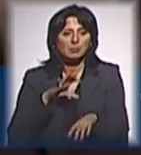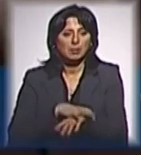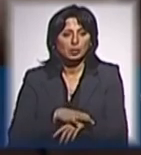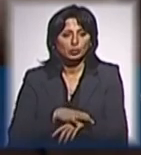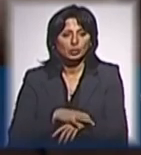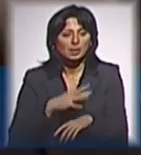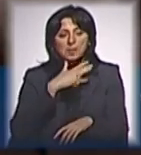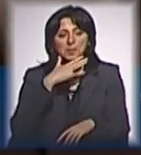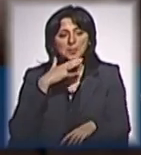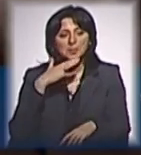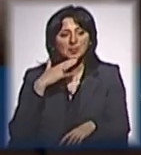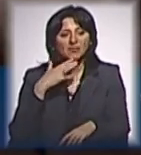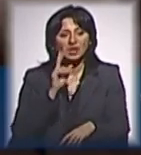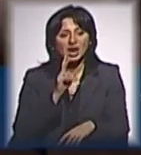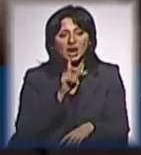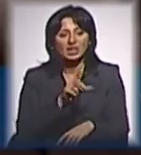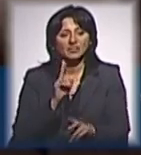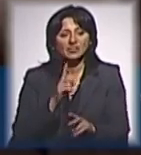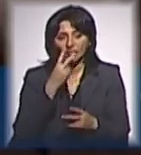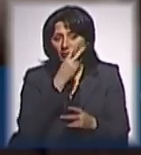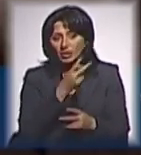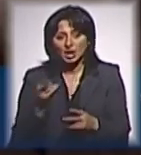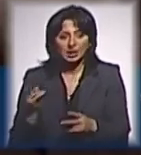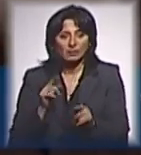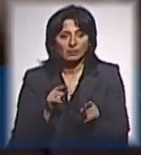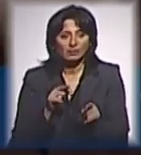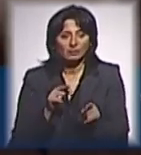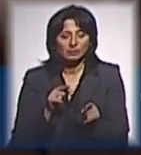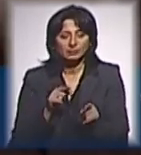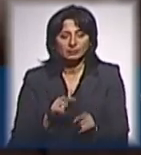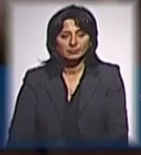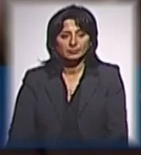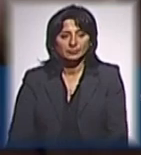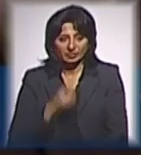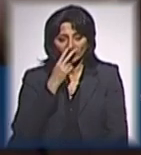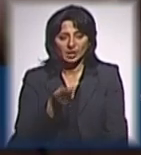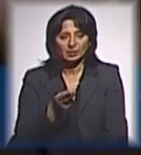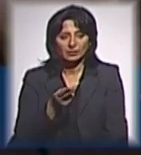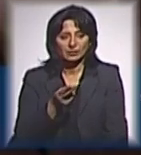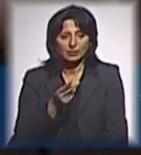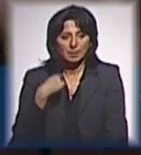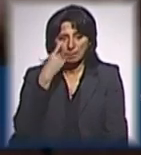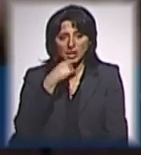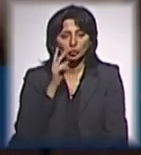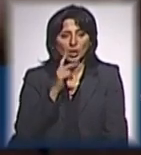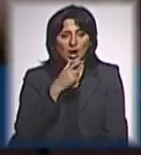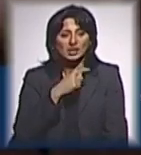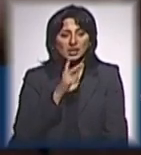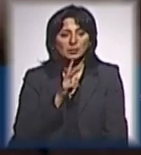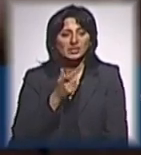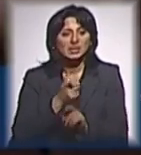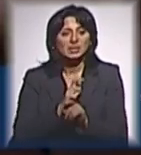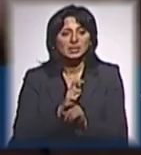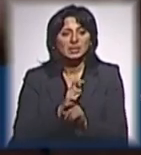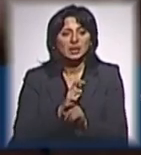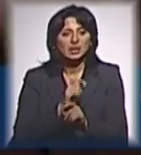ფაქტორი და ბევრი კანდიდატი, ვისაც მე ვხედავ აქაც და ვხედავ მაჟორიტარ კანდიდატებად,